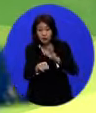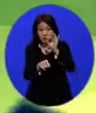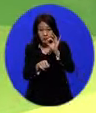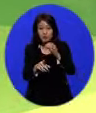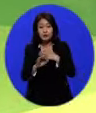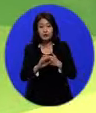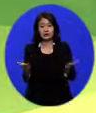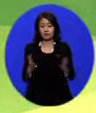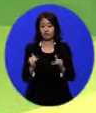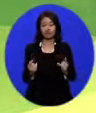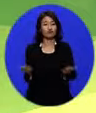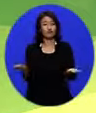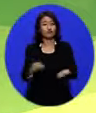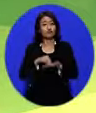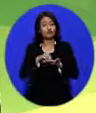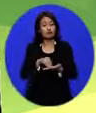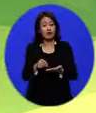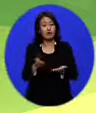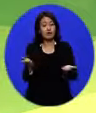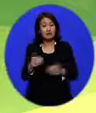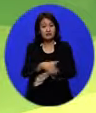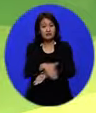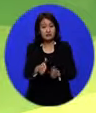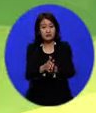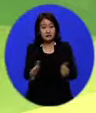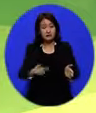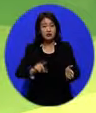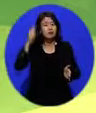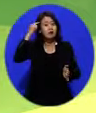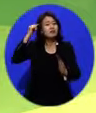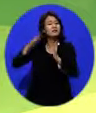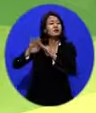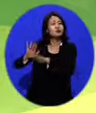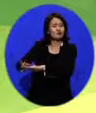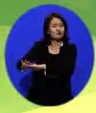직원들이 출근할 거 아니에요. 네. 출근할 때 머리를 집에다 놓고 나와요.